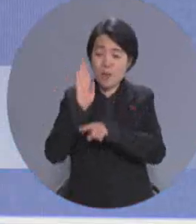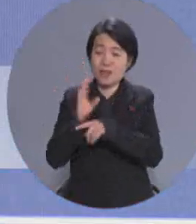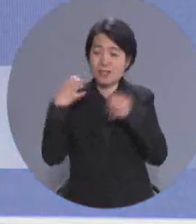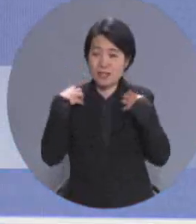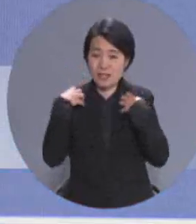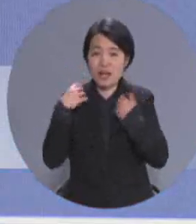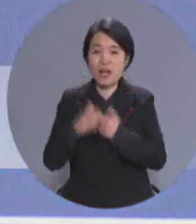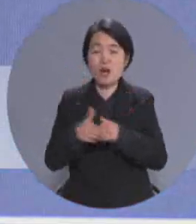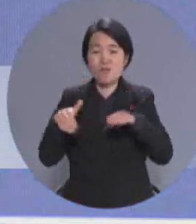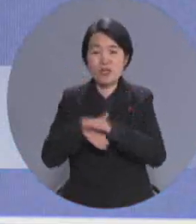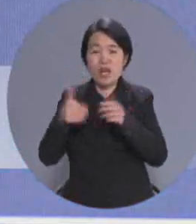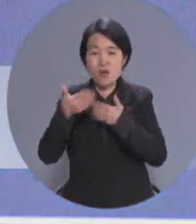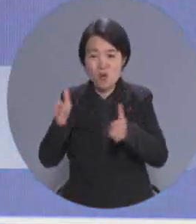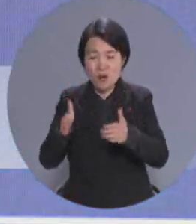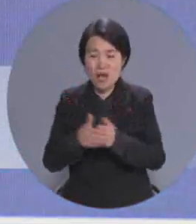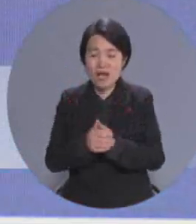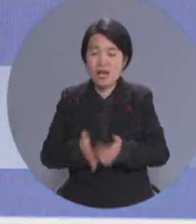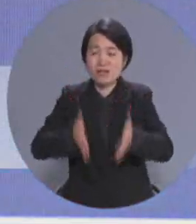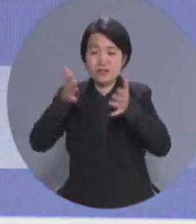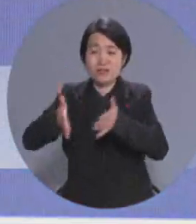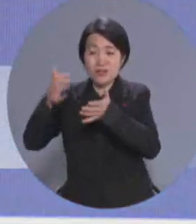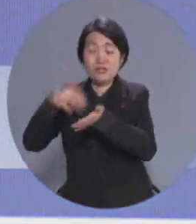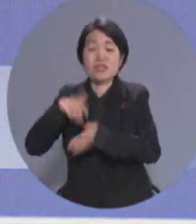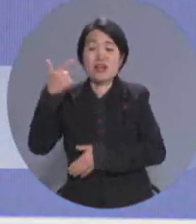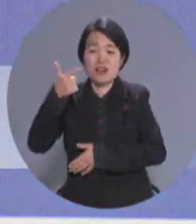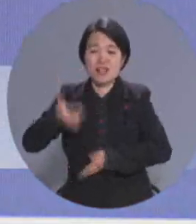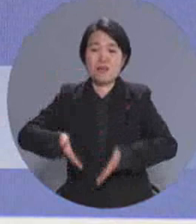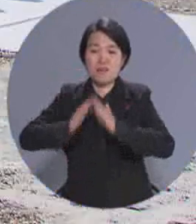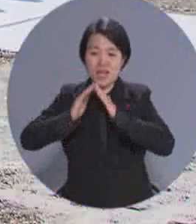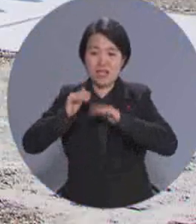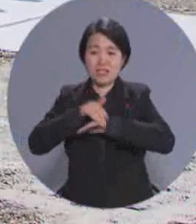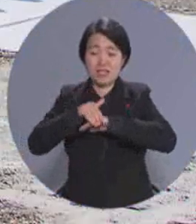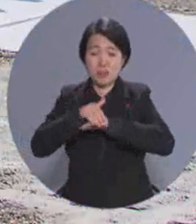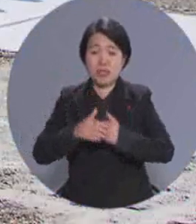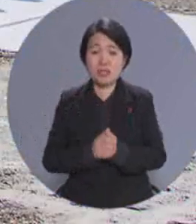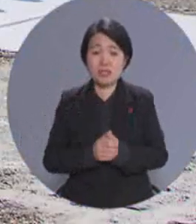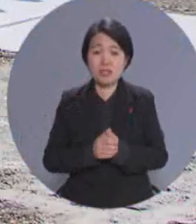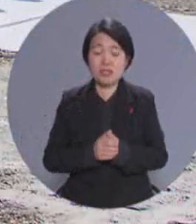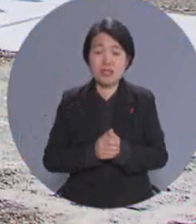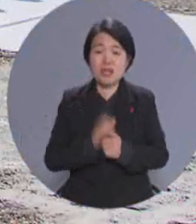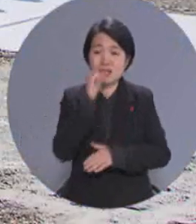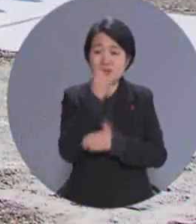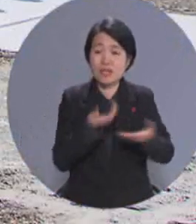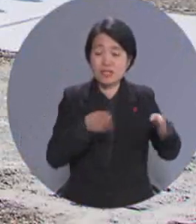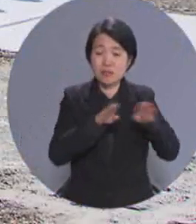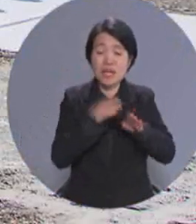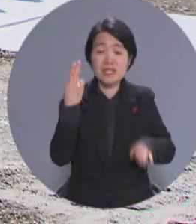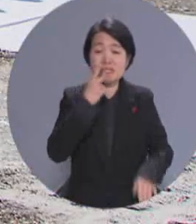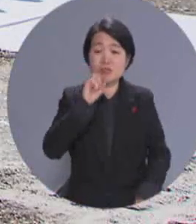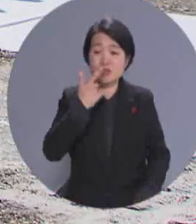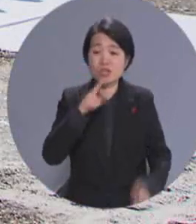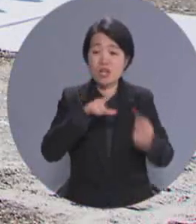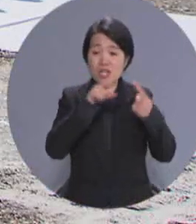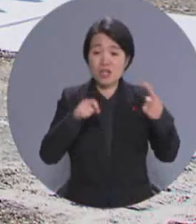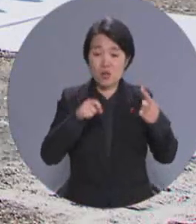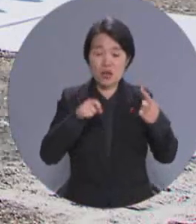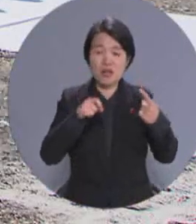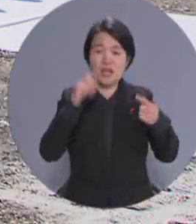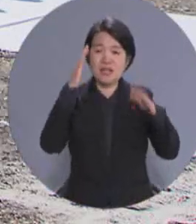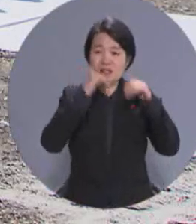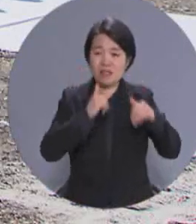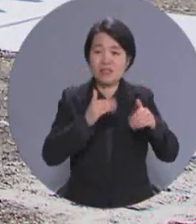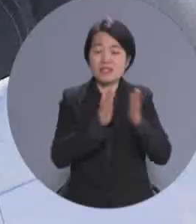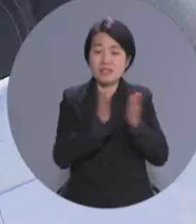의회동과 문화스테이션 등 6개 건물이 들어섭니다. 기존 시청 건물은 2026년 1월에 철거를